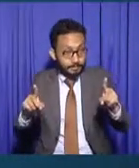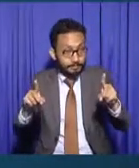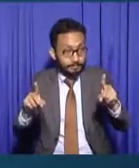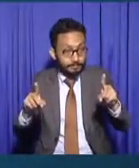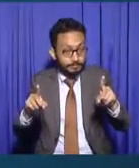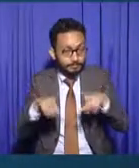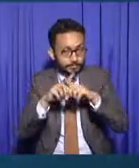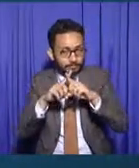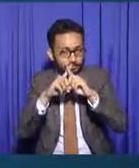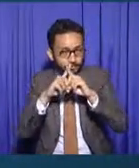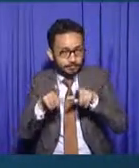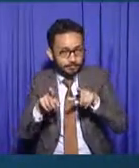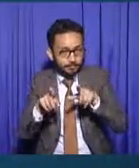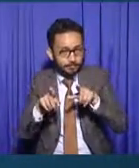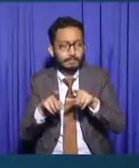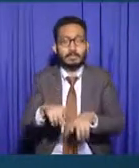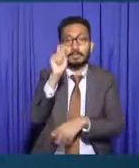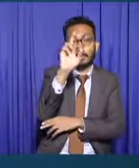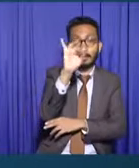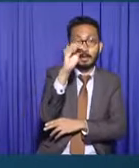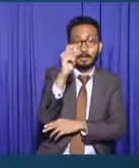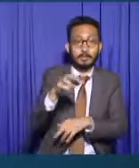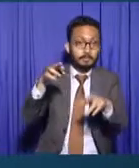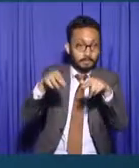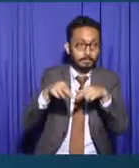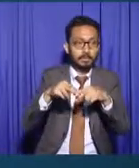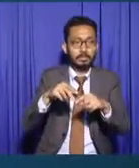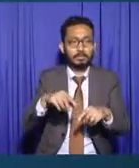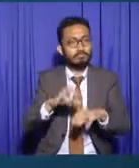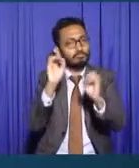sahaja muncul tetapi